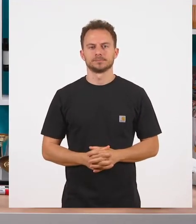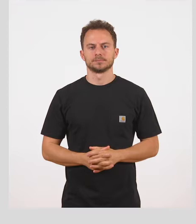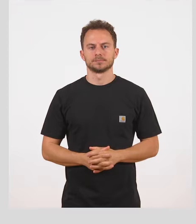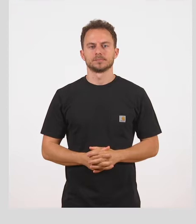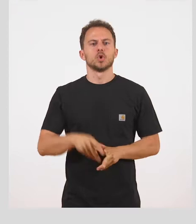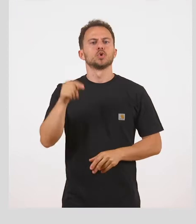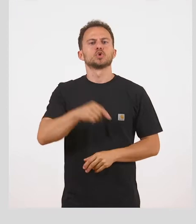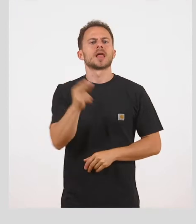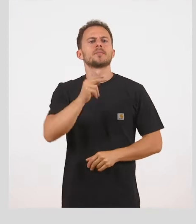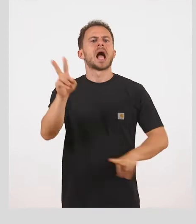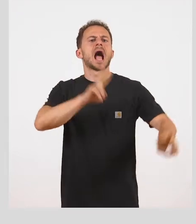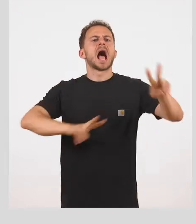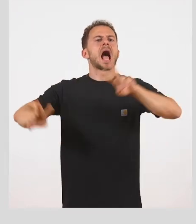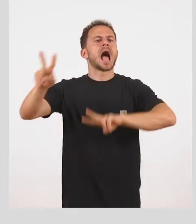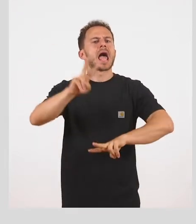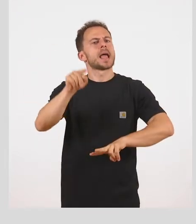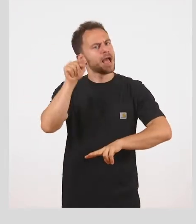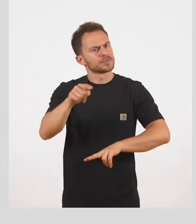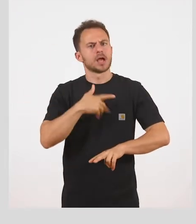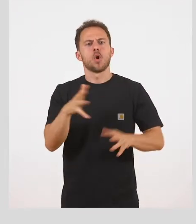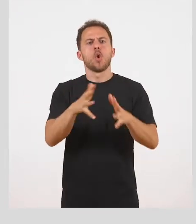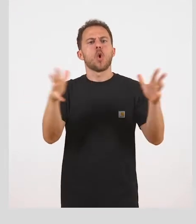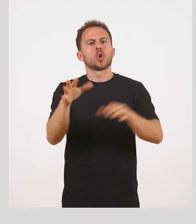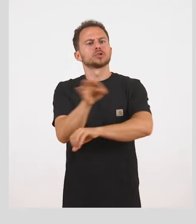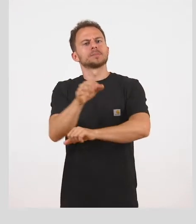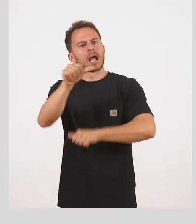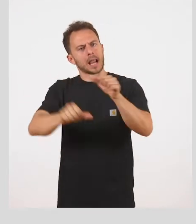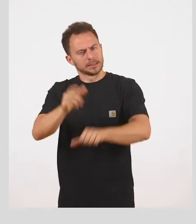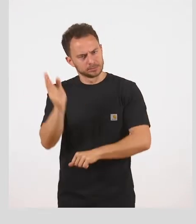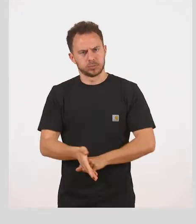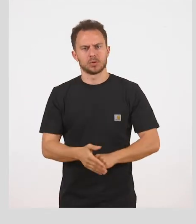Τα αέρια έχουν μεταβαλλόμενο όγκο και μεταβαλλόμενο σχήμα.